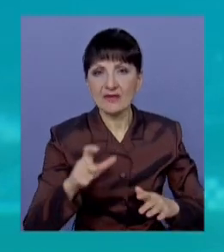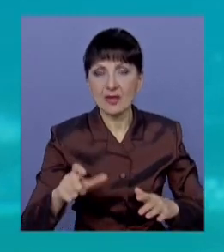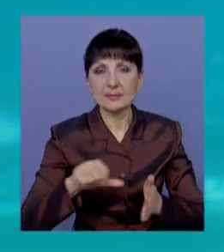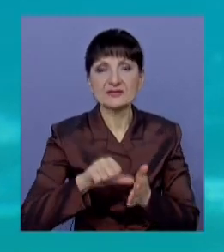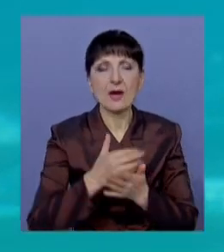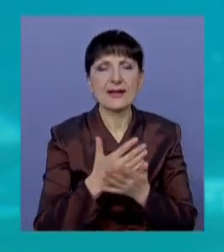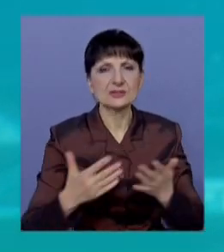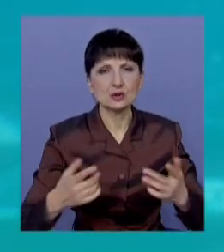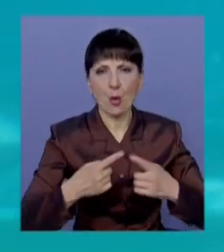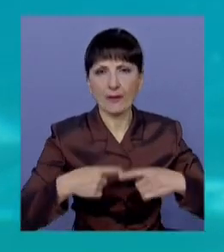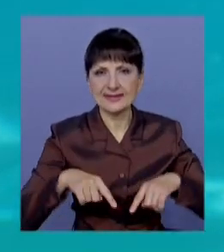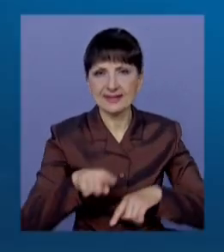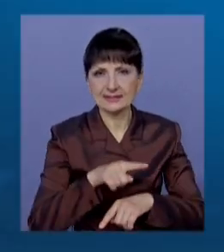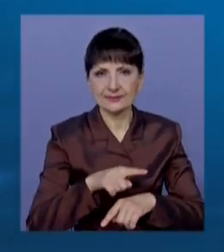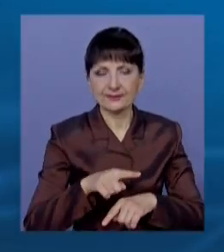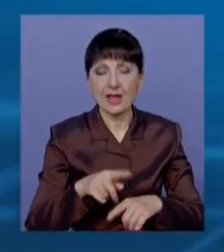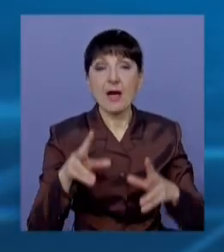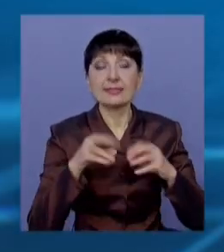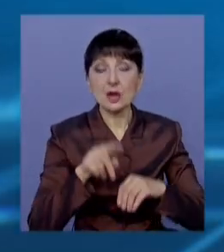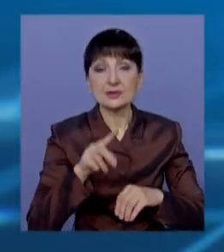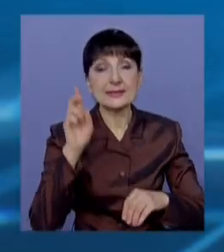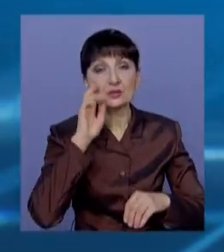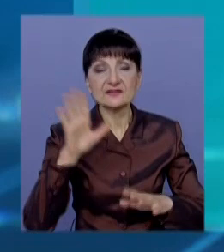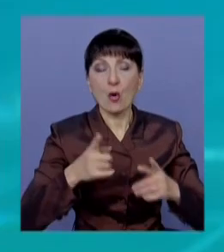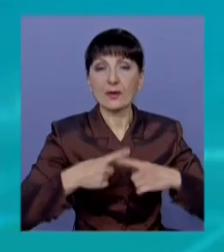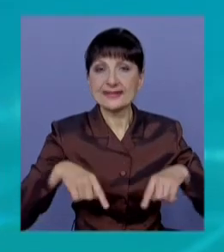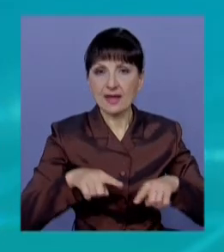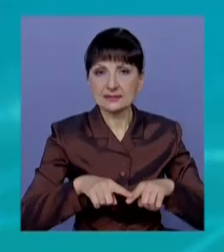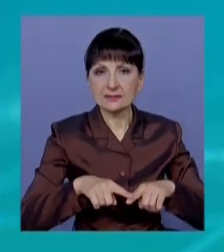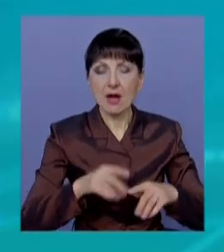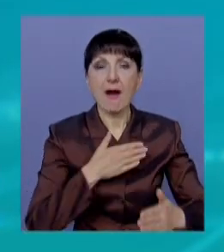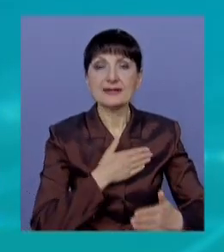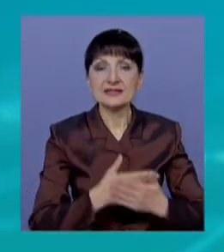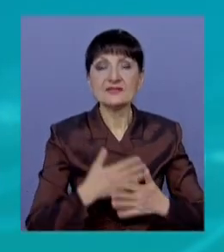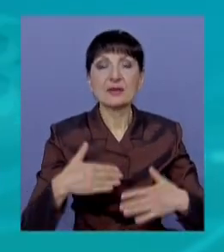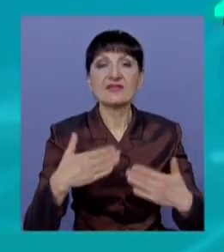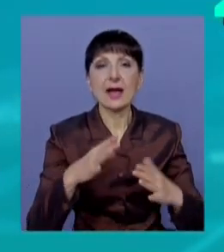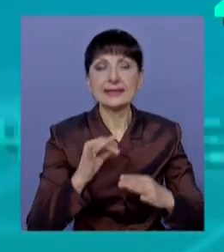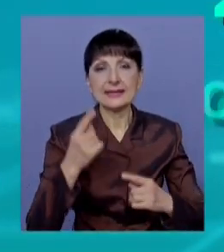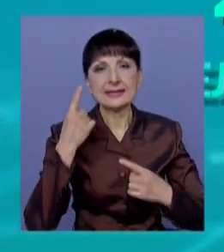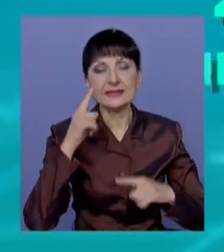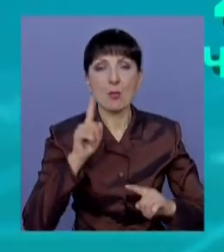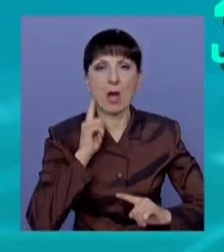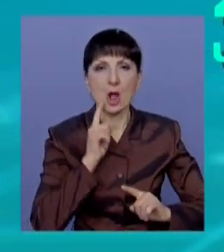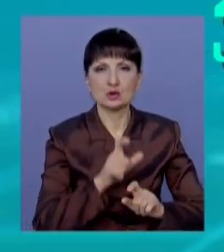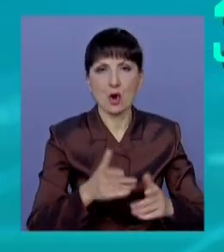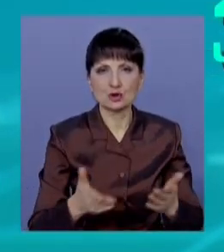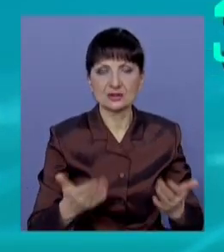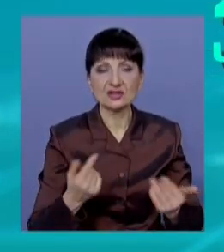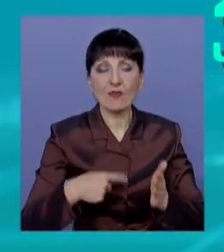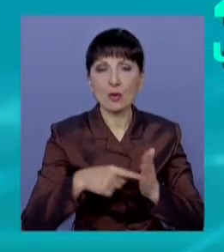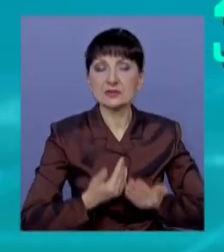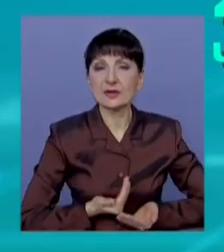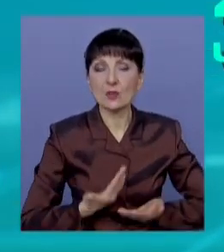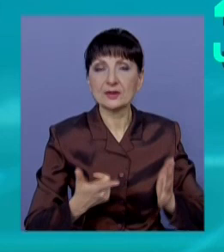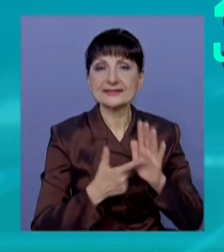представляющих различные организации. Наряду с неправительственными учреждениями активно продвигает свои идеи и молодежь. Сейчас в городе проживает